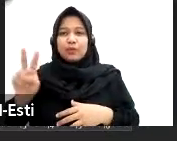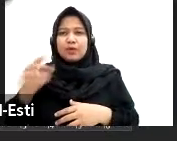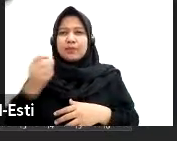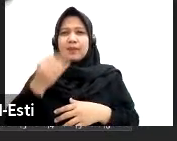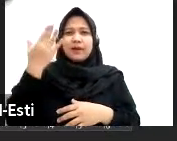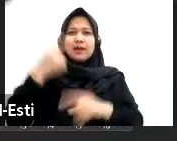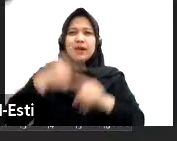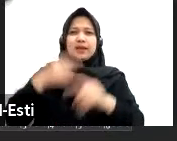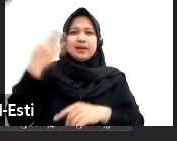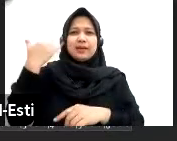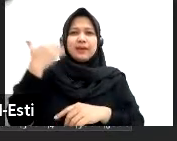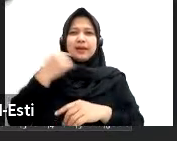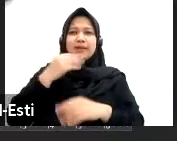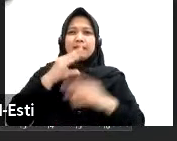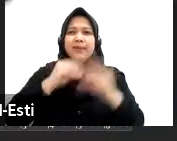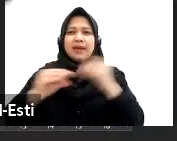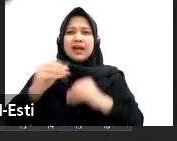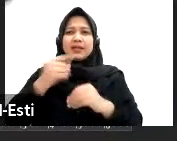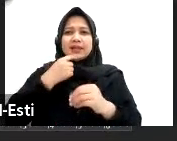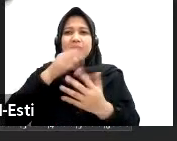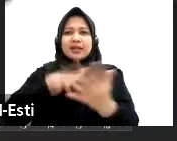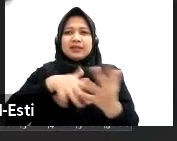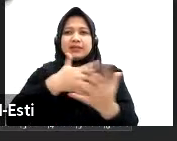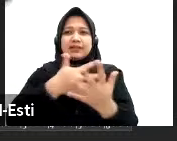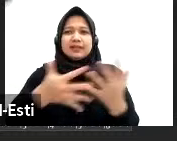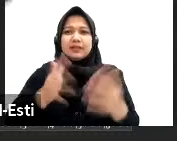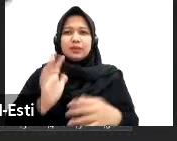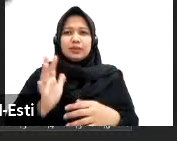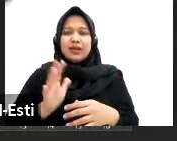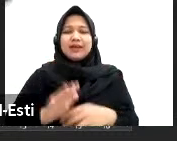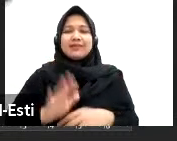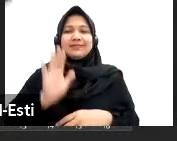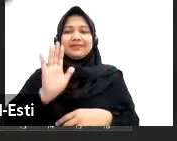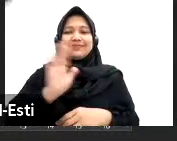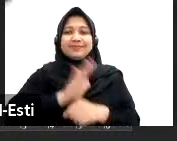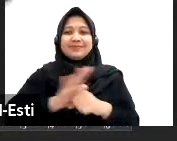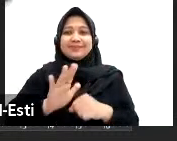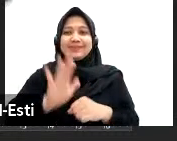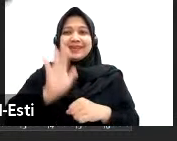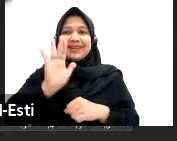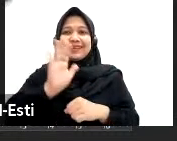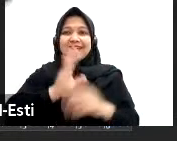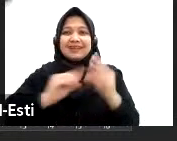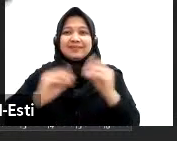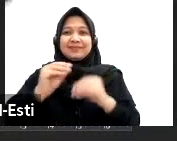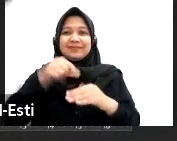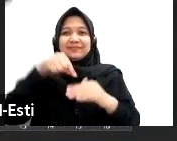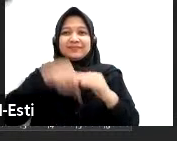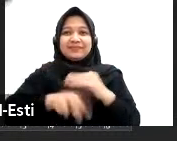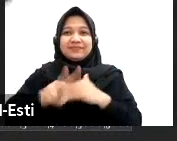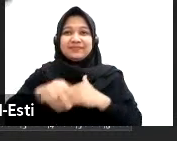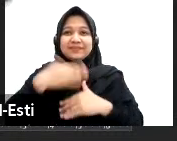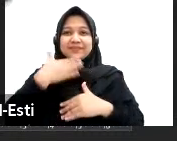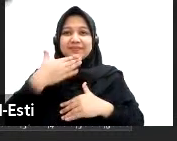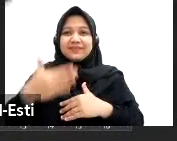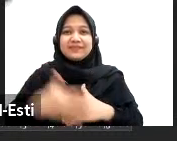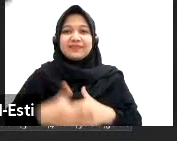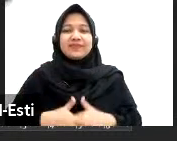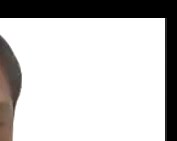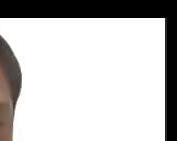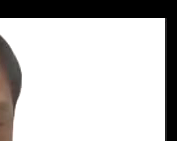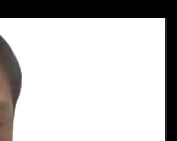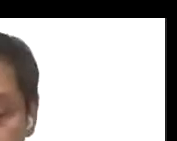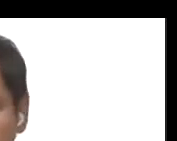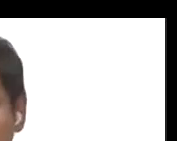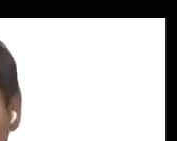itu aja Mas antonium tadi kita bahas spesies aja Makasih ya Makasih Pak